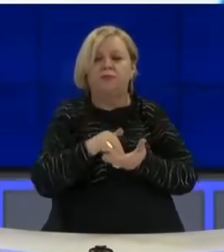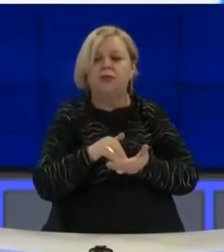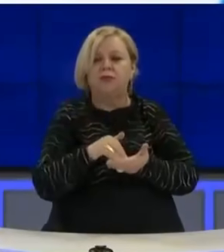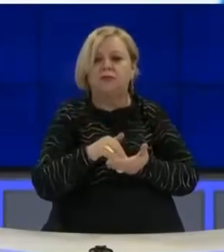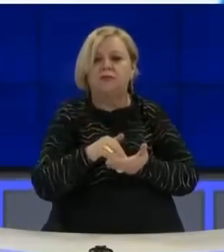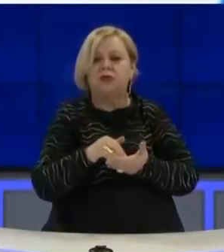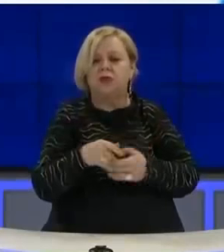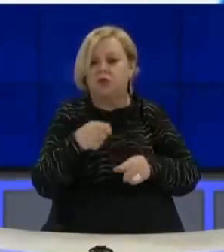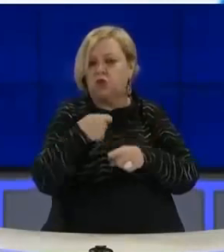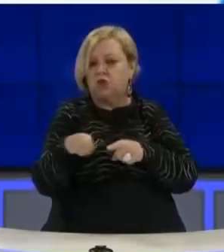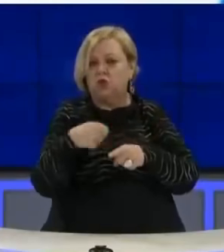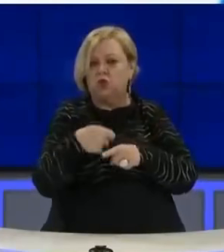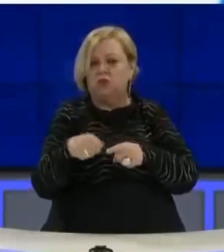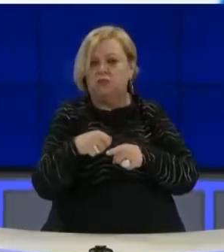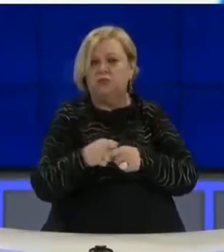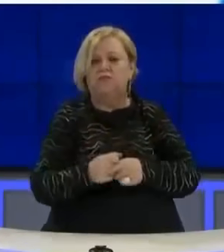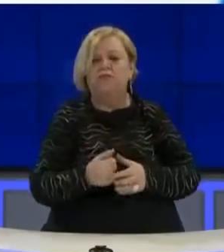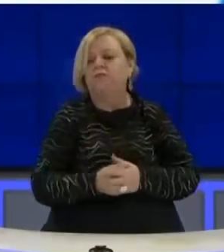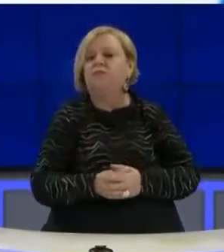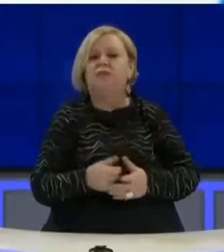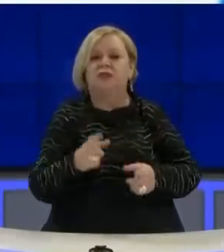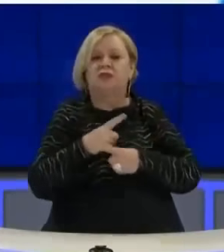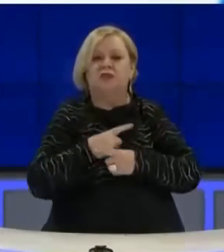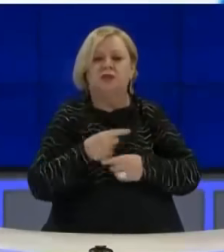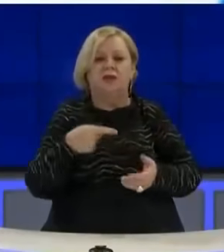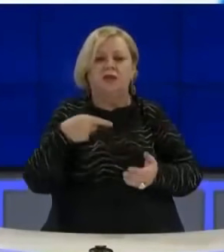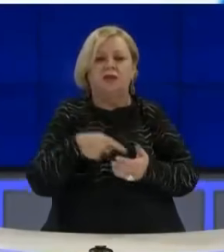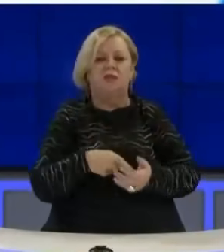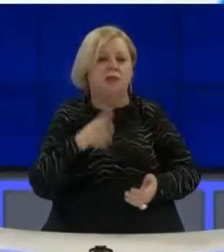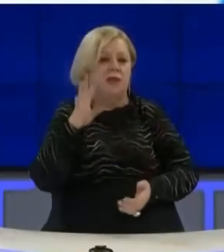50.487 të shëruar, ndërsa kanë vdekur